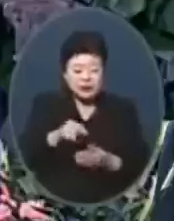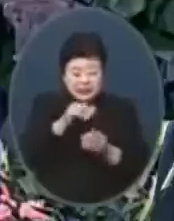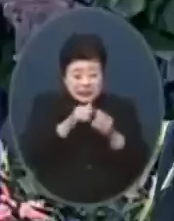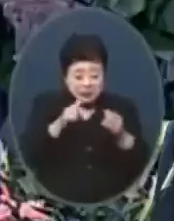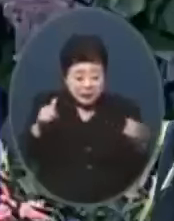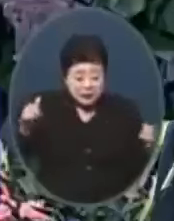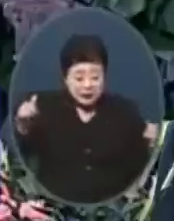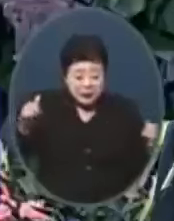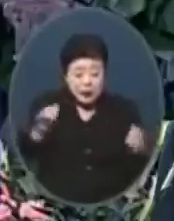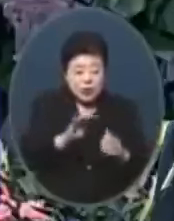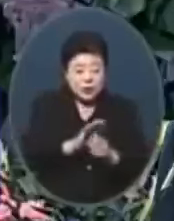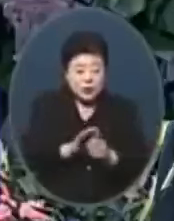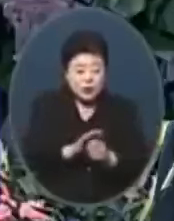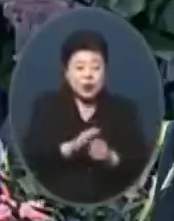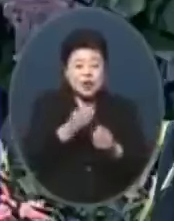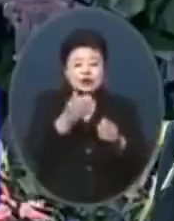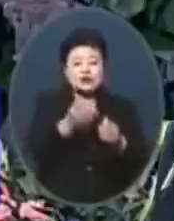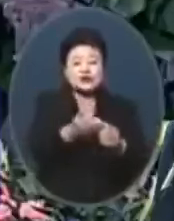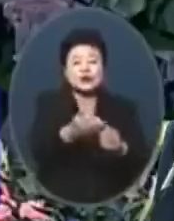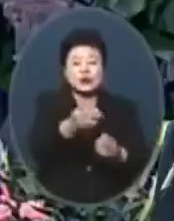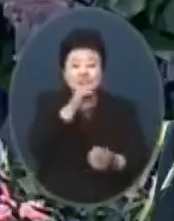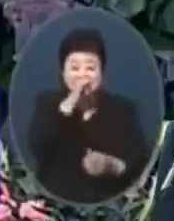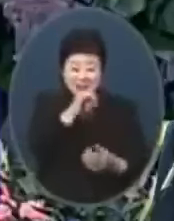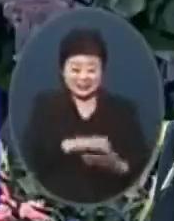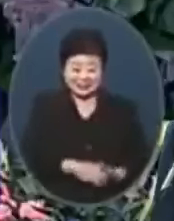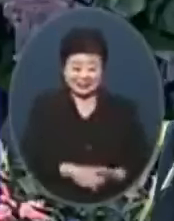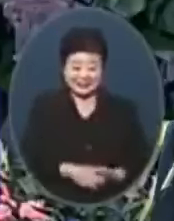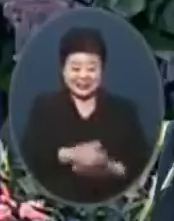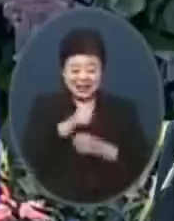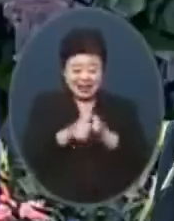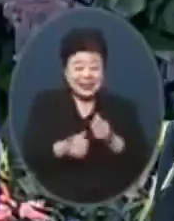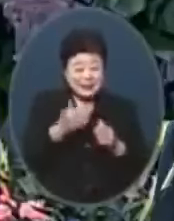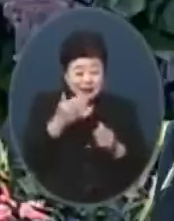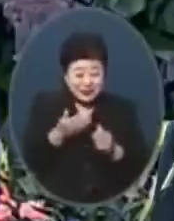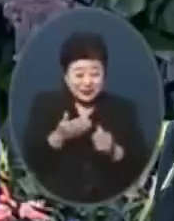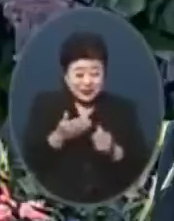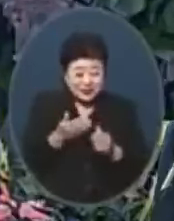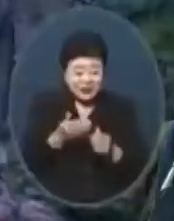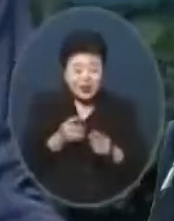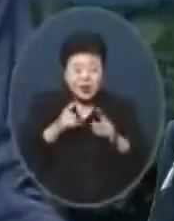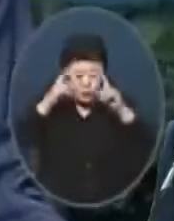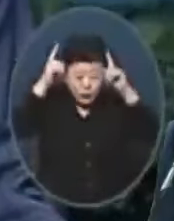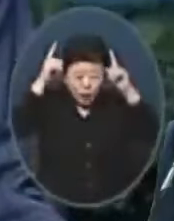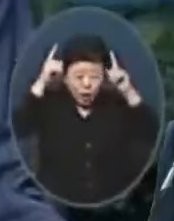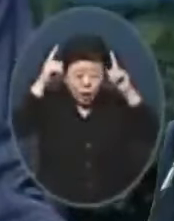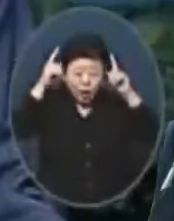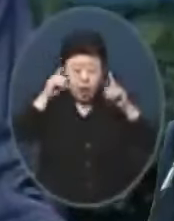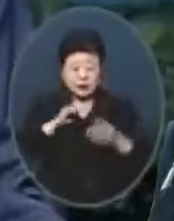중에 있는 자들을 능히 위로하신 이시라. 하나님은 분노와